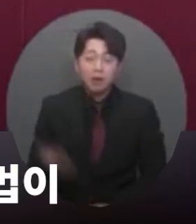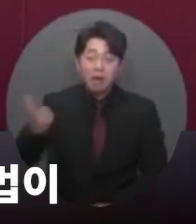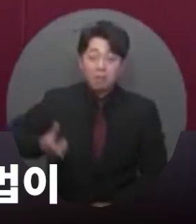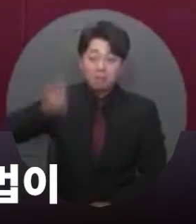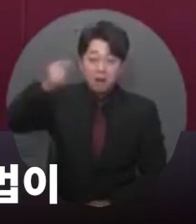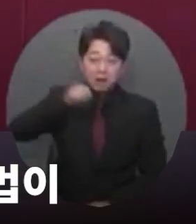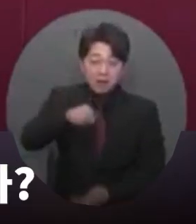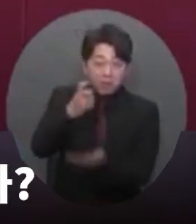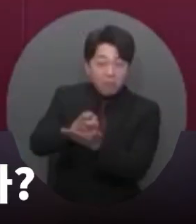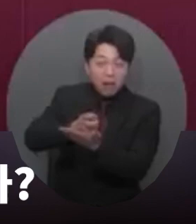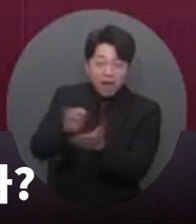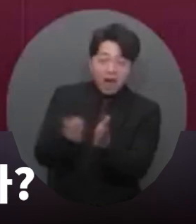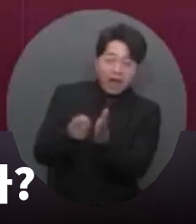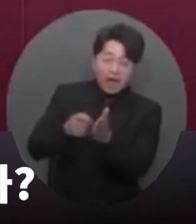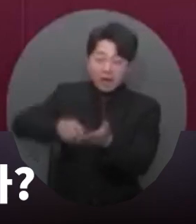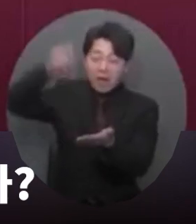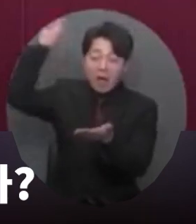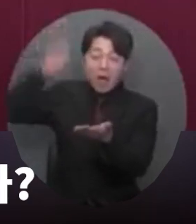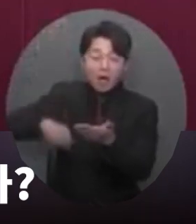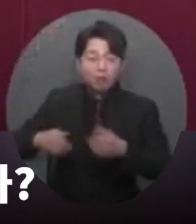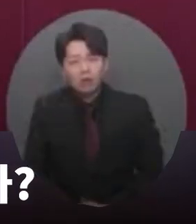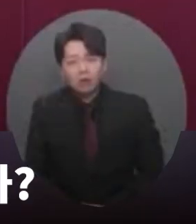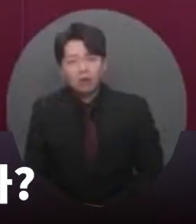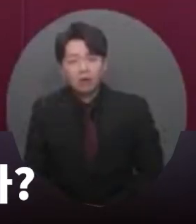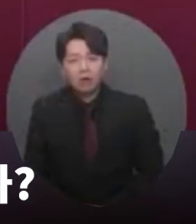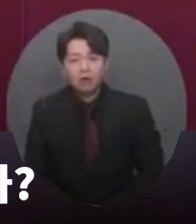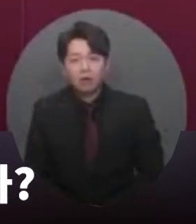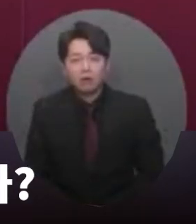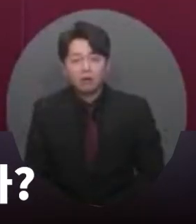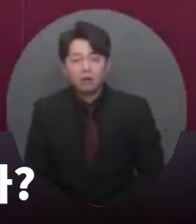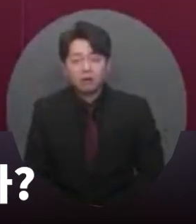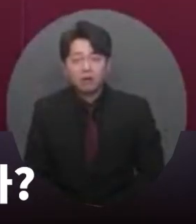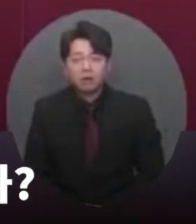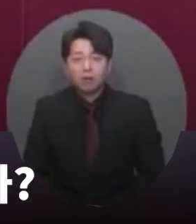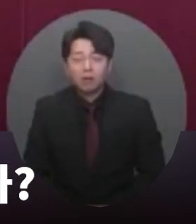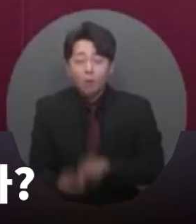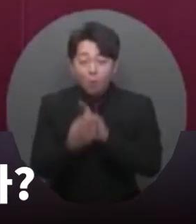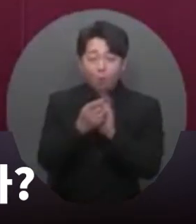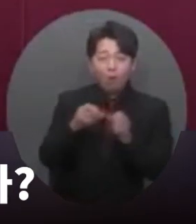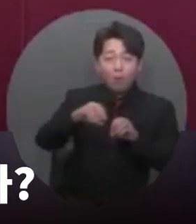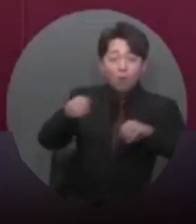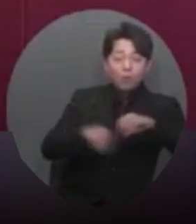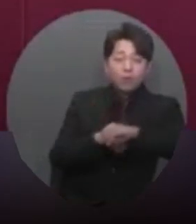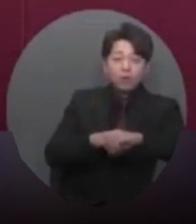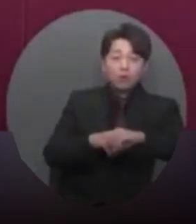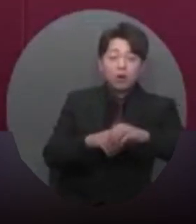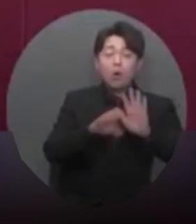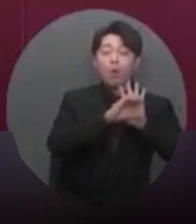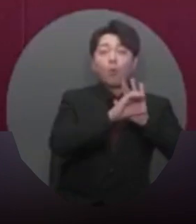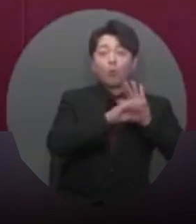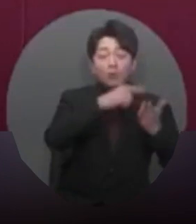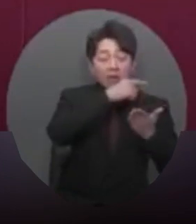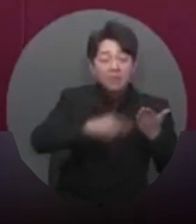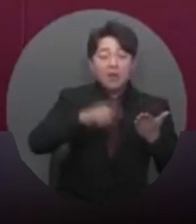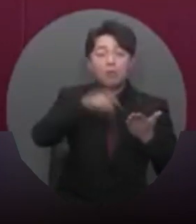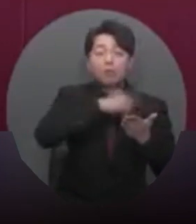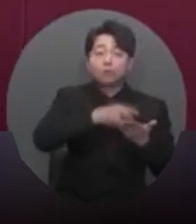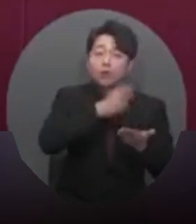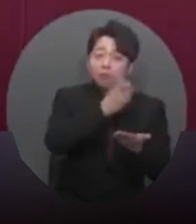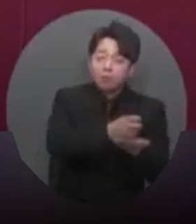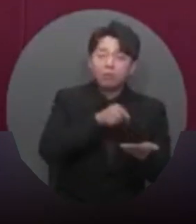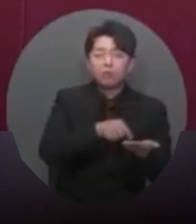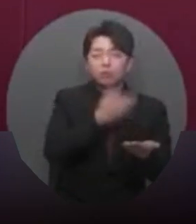만큼 시급한 법이 가족도 특허 겁니까 아니면 허나 손실보상 버리니까 국가 가진 지게 책임져 써야할